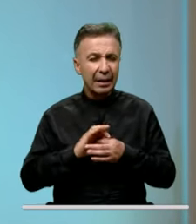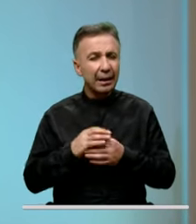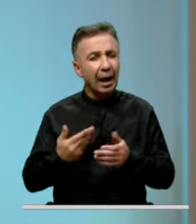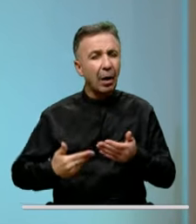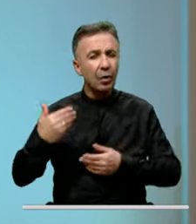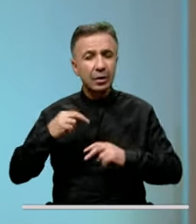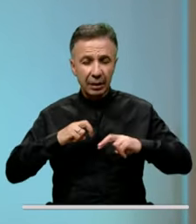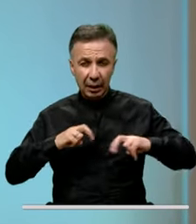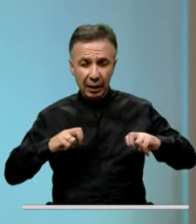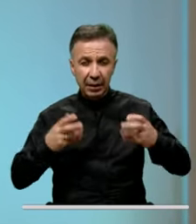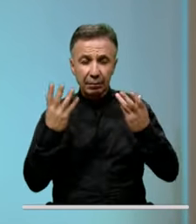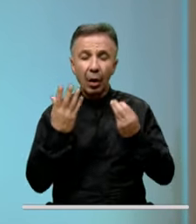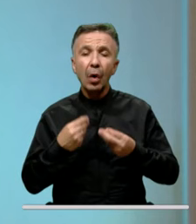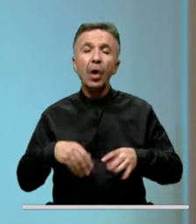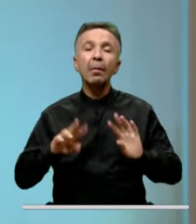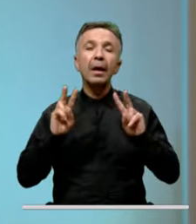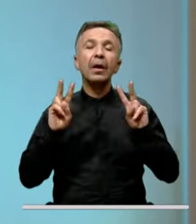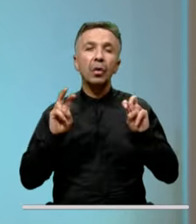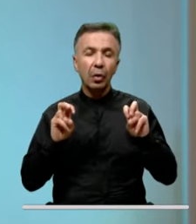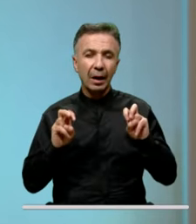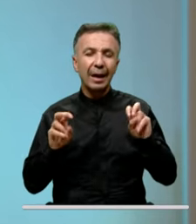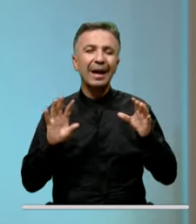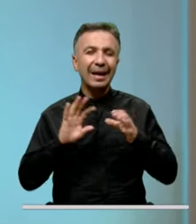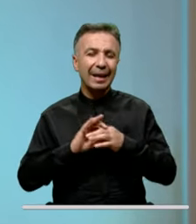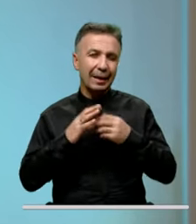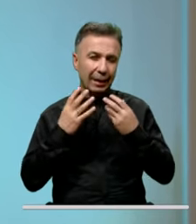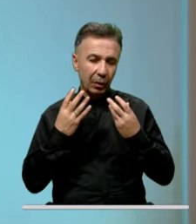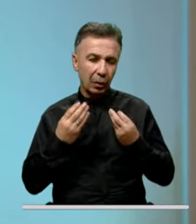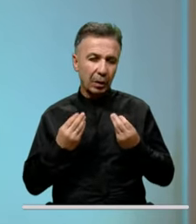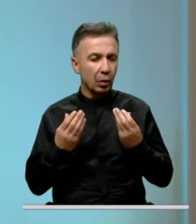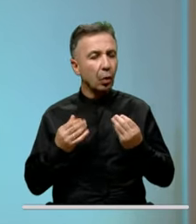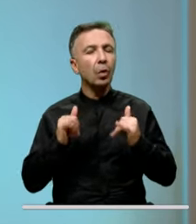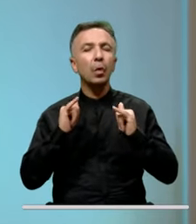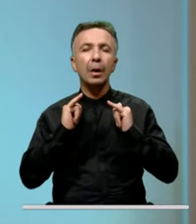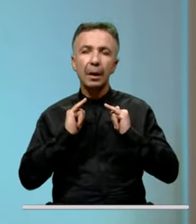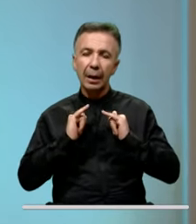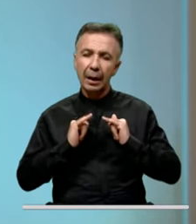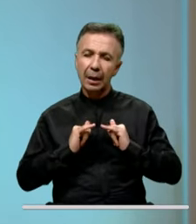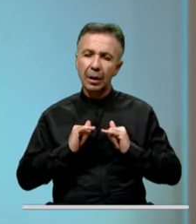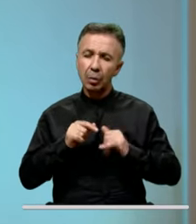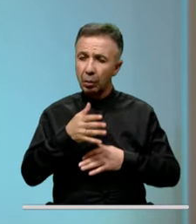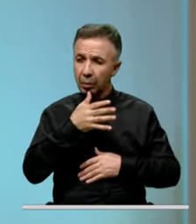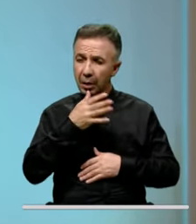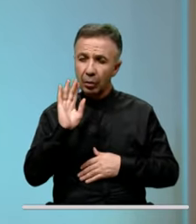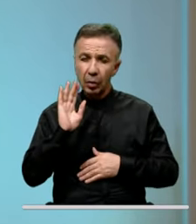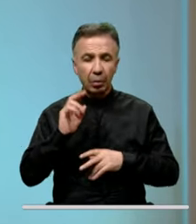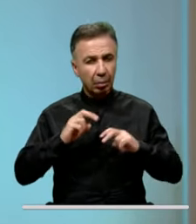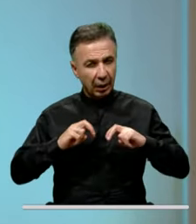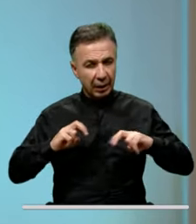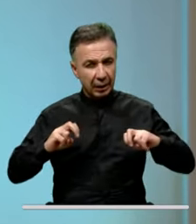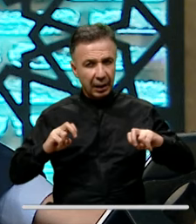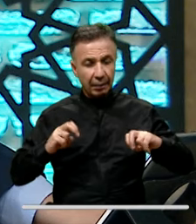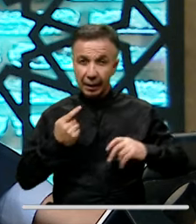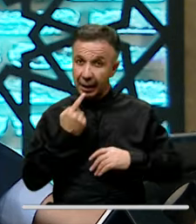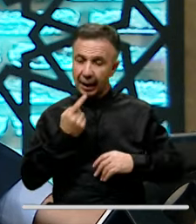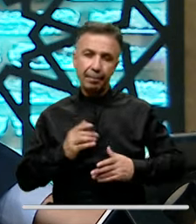araştırmam, incelemem olmayan konularla ilgili olarak çok rahat bunu bilmiyorum, bir araştıralım derim. Bu da